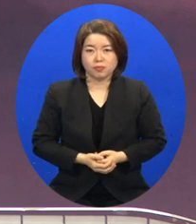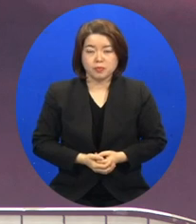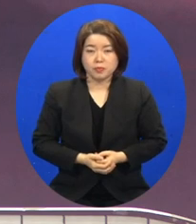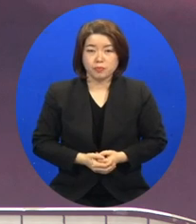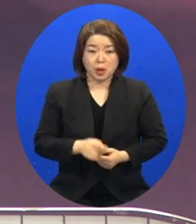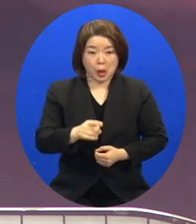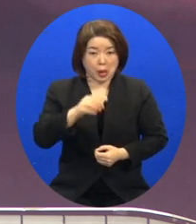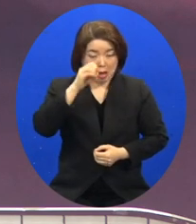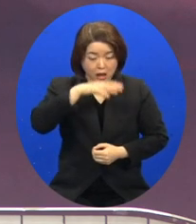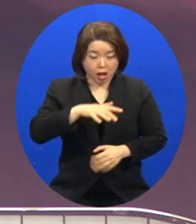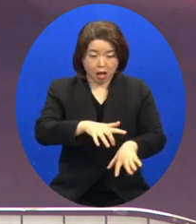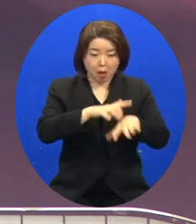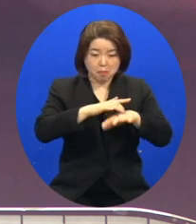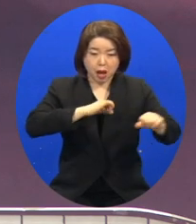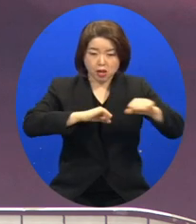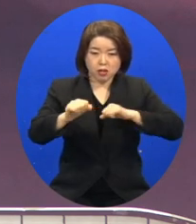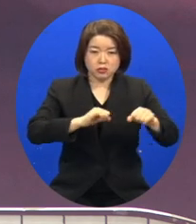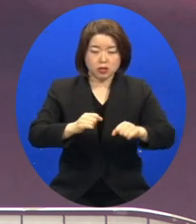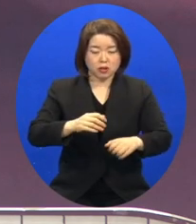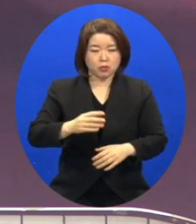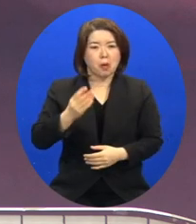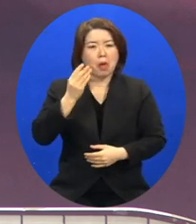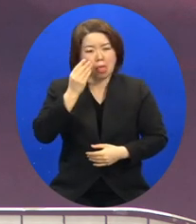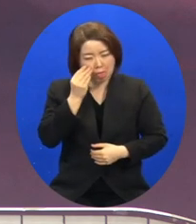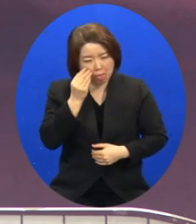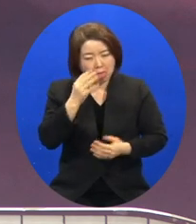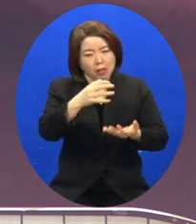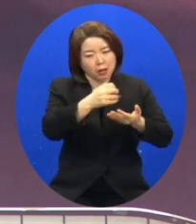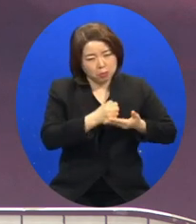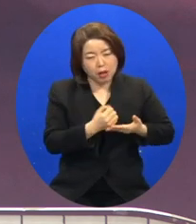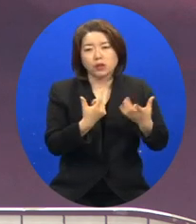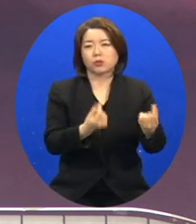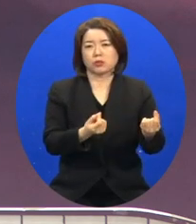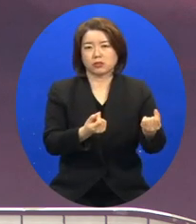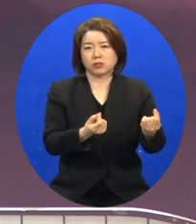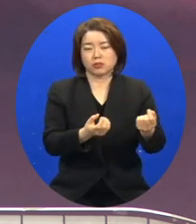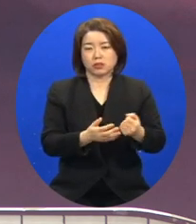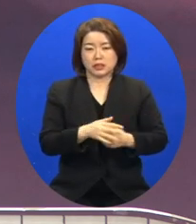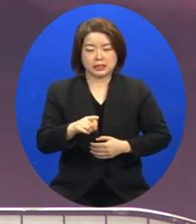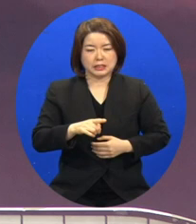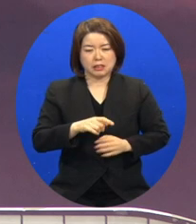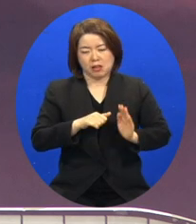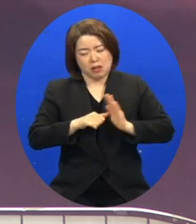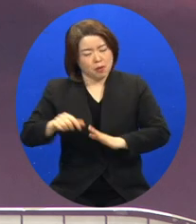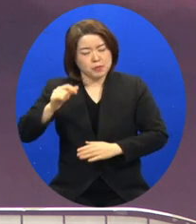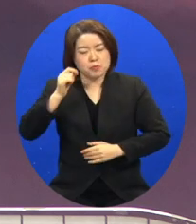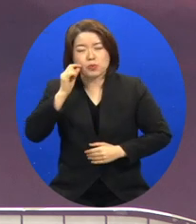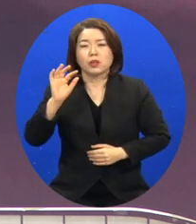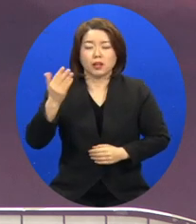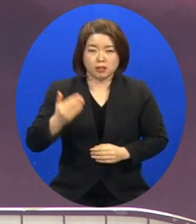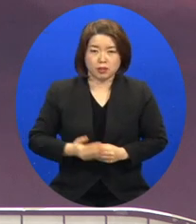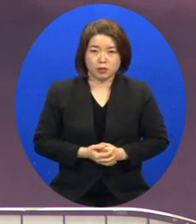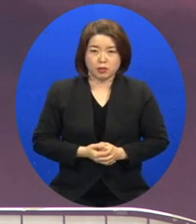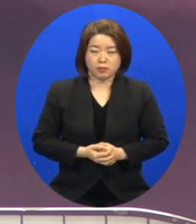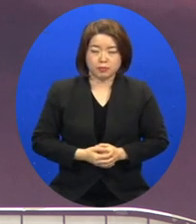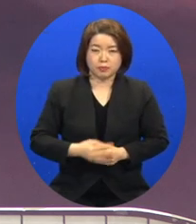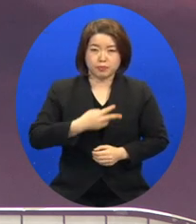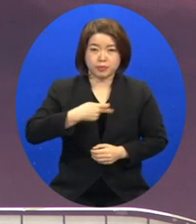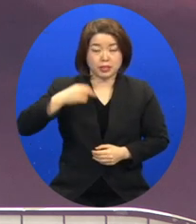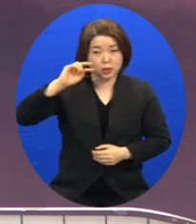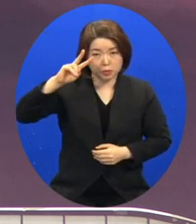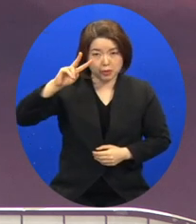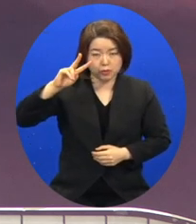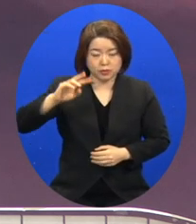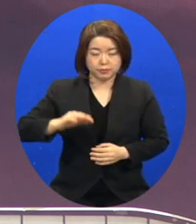그냥 용납하고 받아들이는 거니까 이것이 견딜수가 없어야 되는 거예요 사도 바울에게